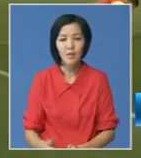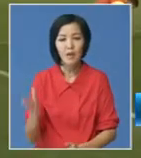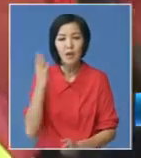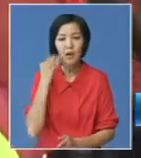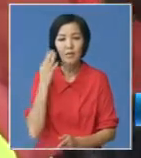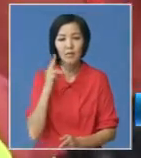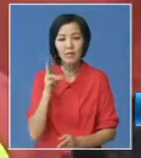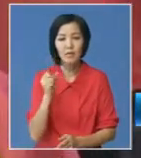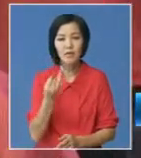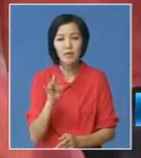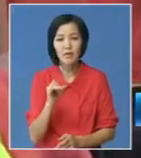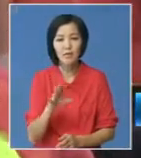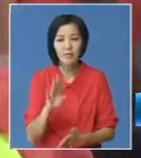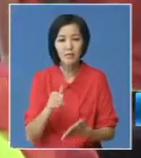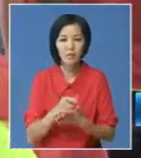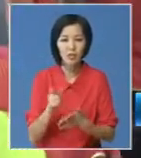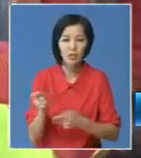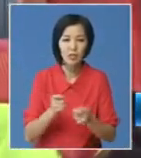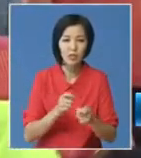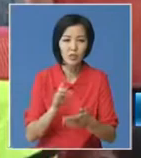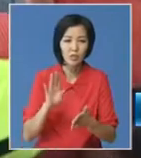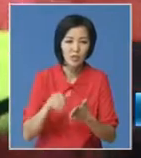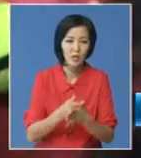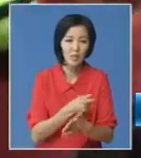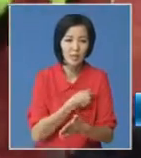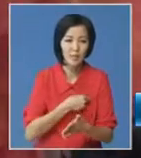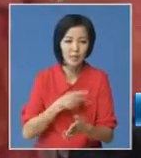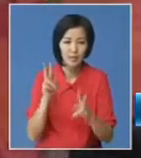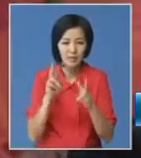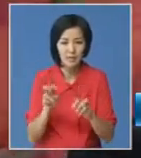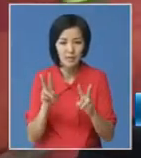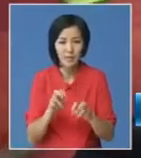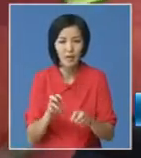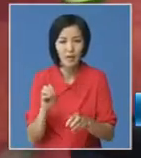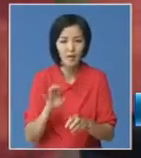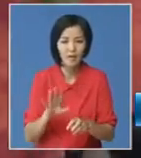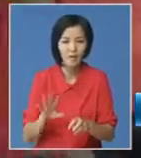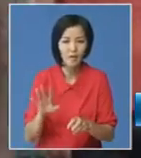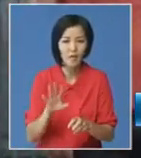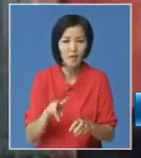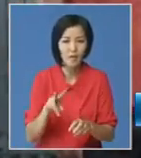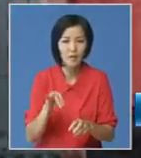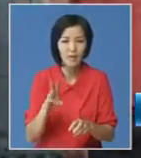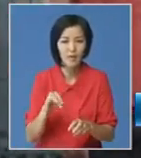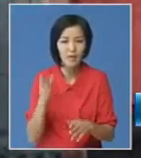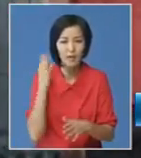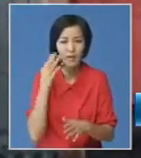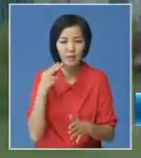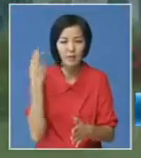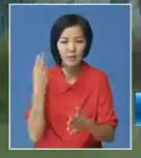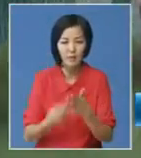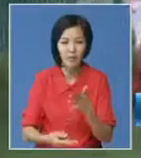Алматылық қайрат футбол командасының басшылығы жаңа бапкер іздестіріп жатыр. Себебі Европа лигасының екінші турында алматылық команда жеңіліс